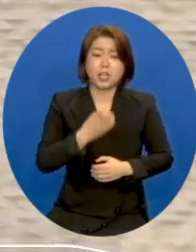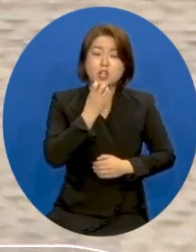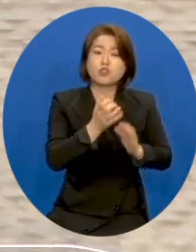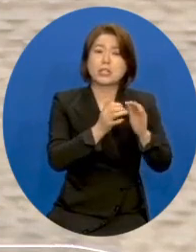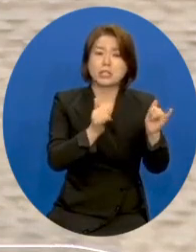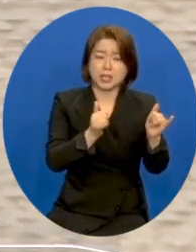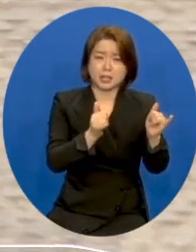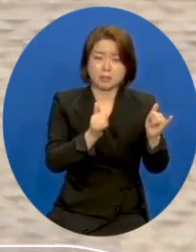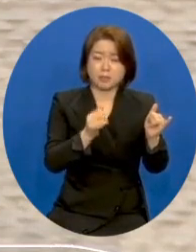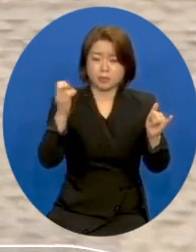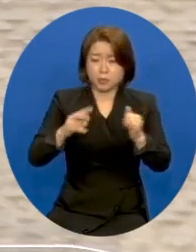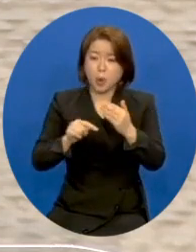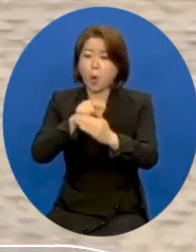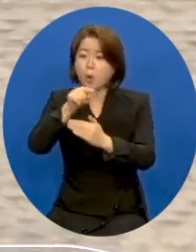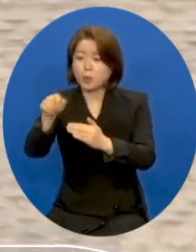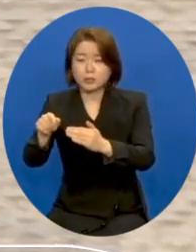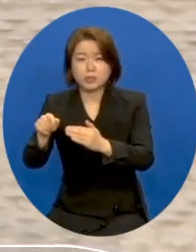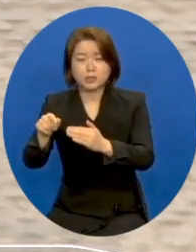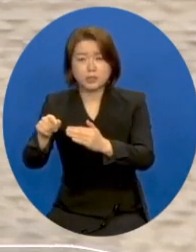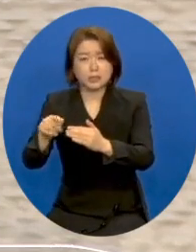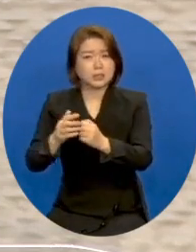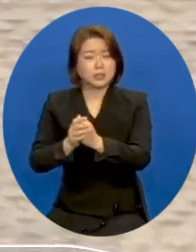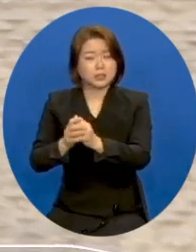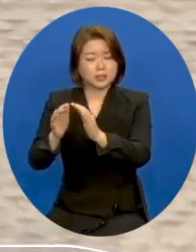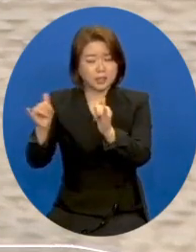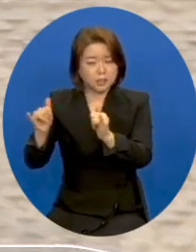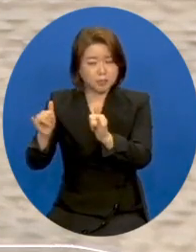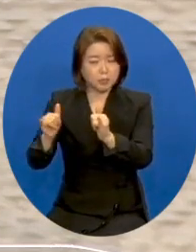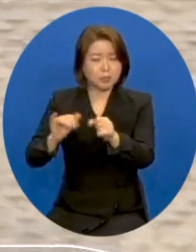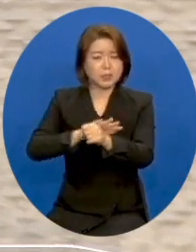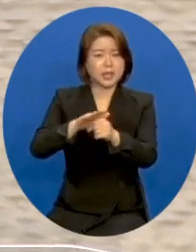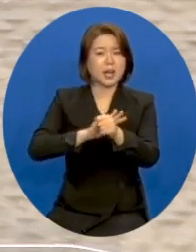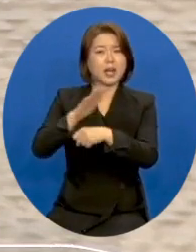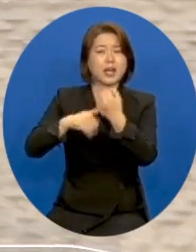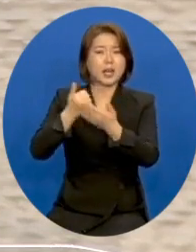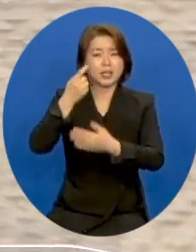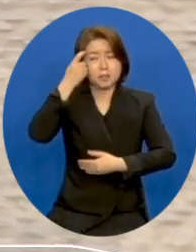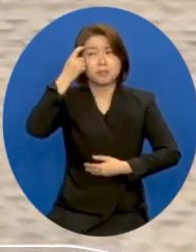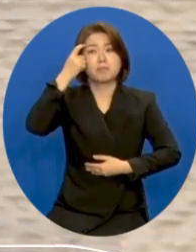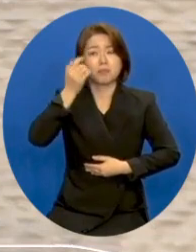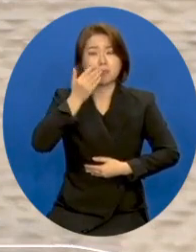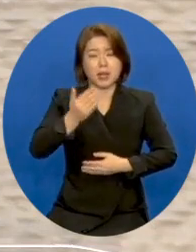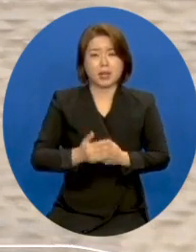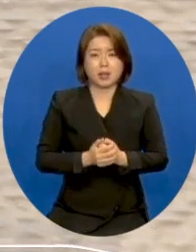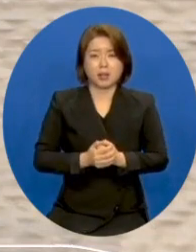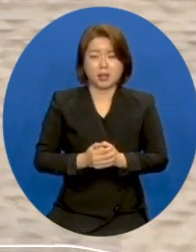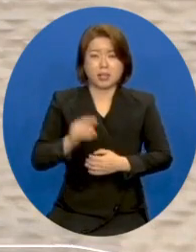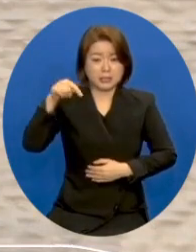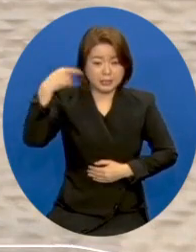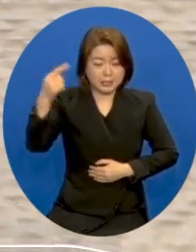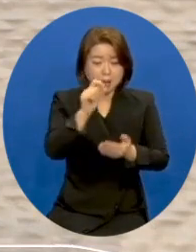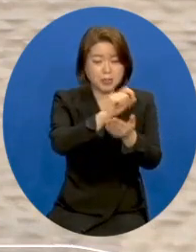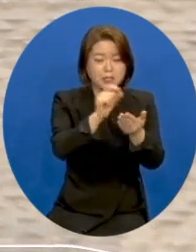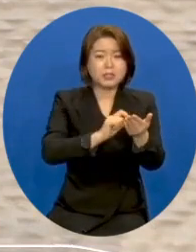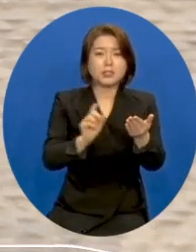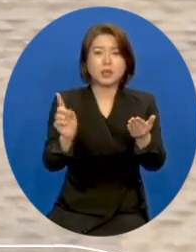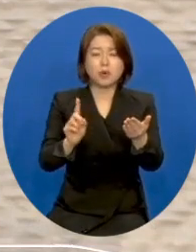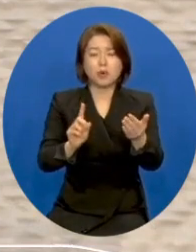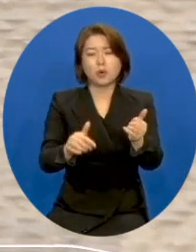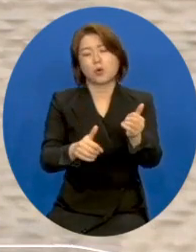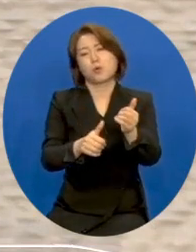유대인뿐만 아니고 이방인도 사랑하시는 하나님이심을 깨달았습니다. 그리고 쓴 것이 요나서입니다.